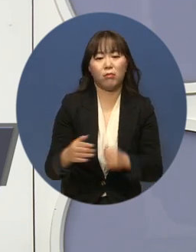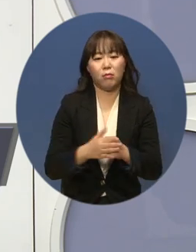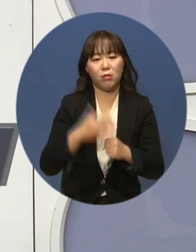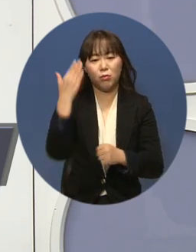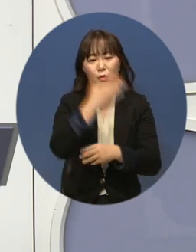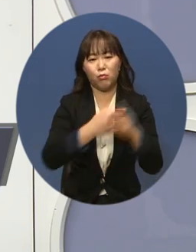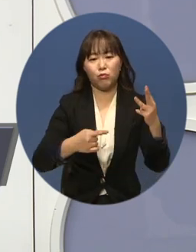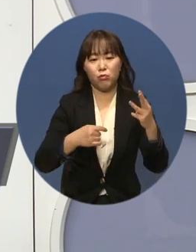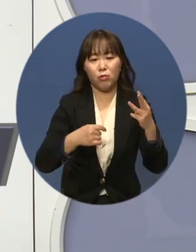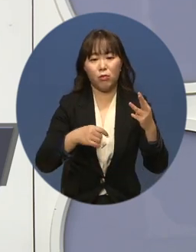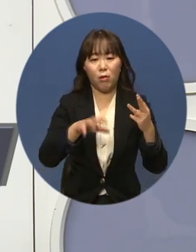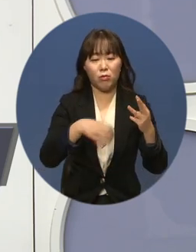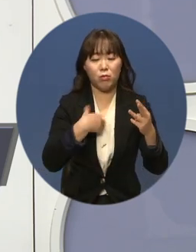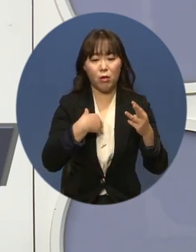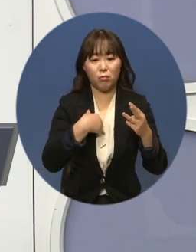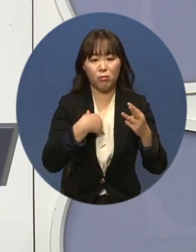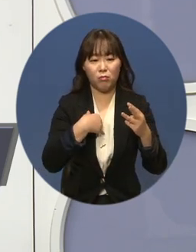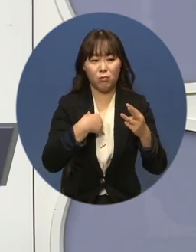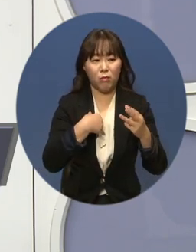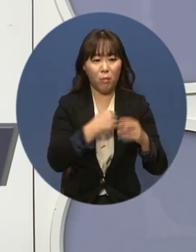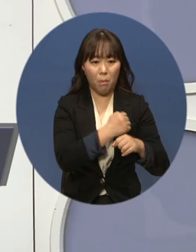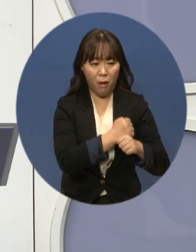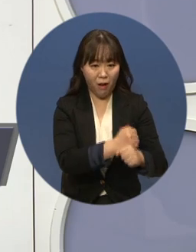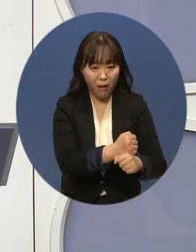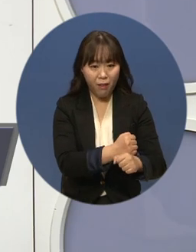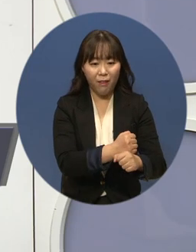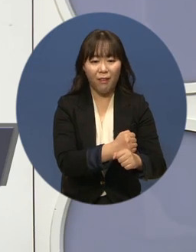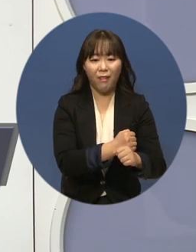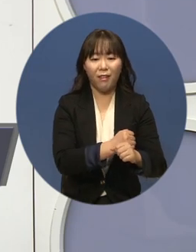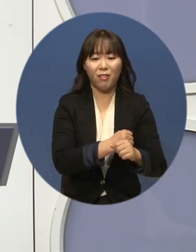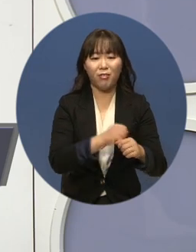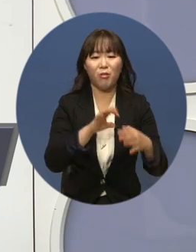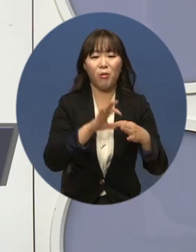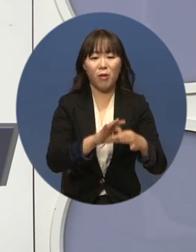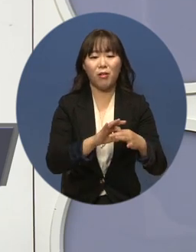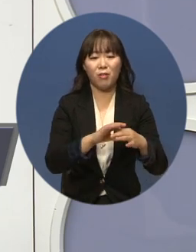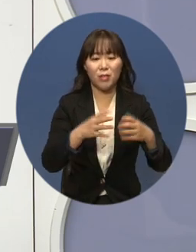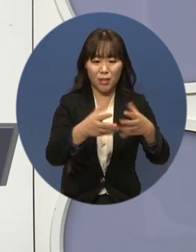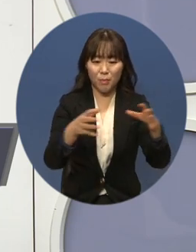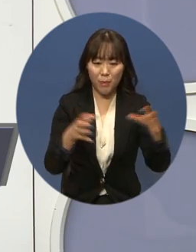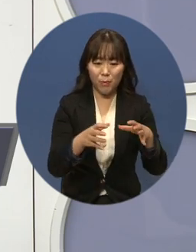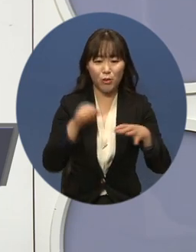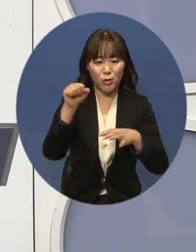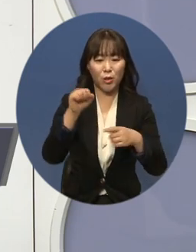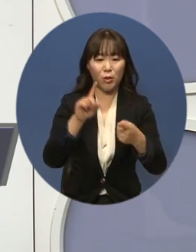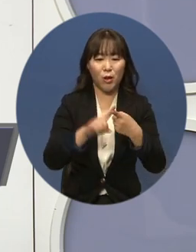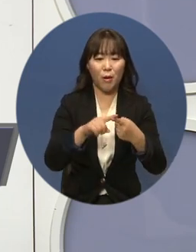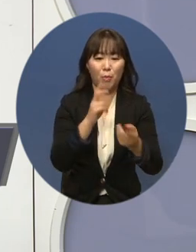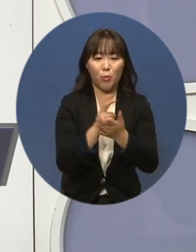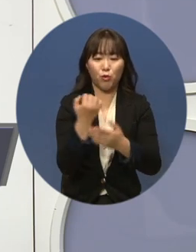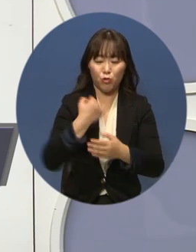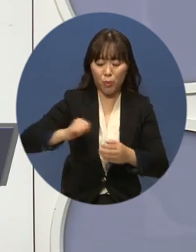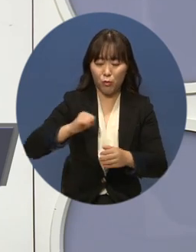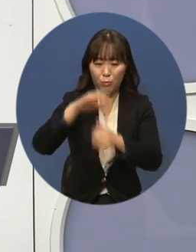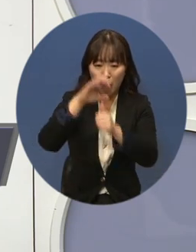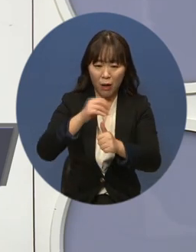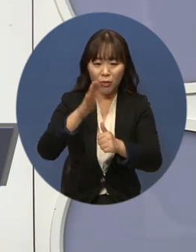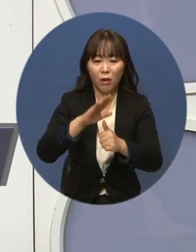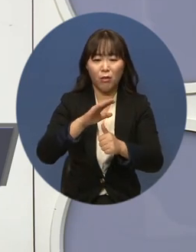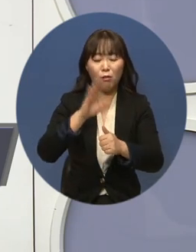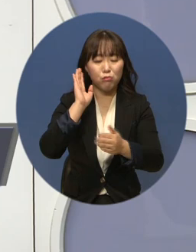바로 청주에서 제가 구속이 됐는데요. 집회 및 시위에 관한 법률 위반으로 구속이 됐는데 나중에